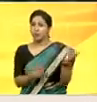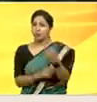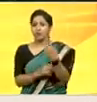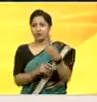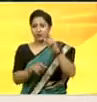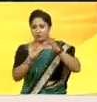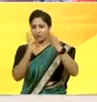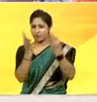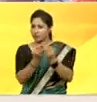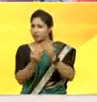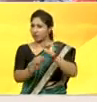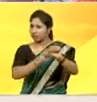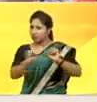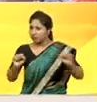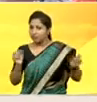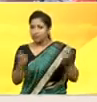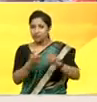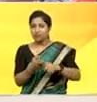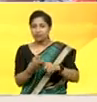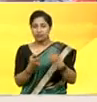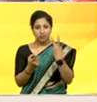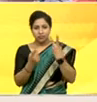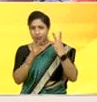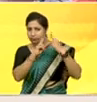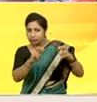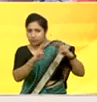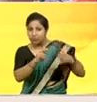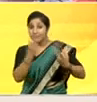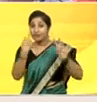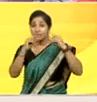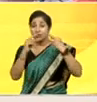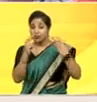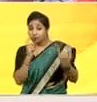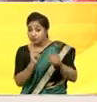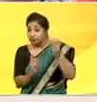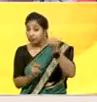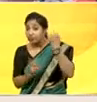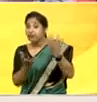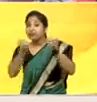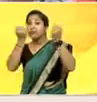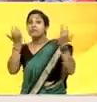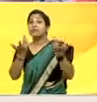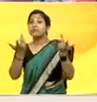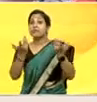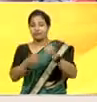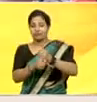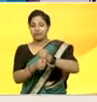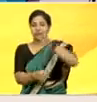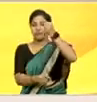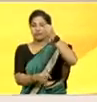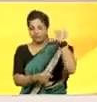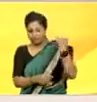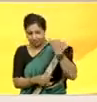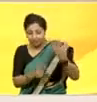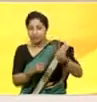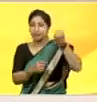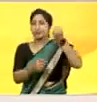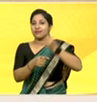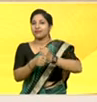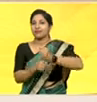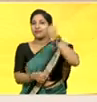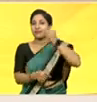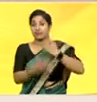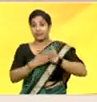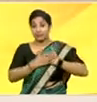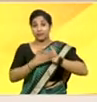में जिस चीज की खोज शुरू हो गई है वो है छाता। मन की